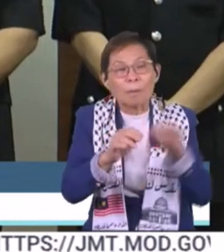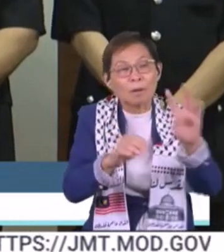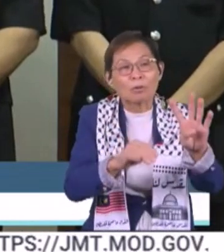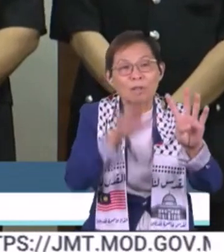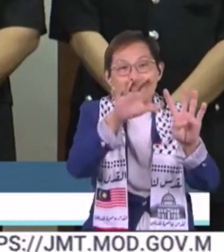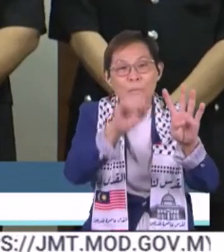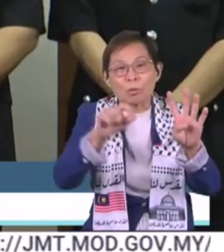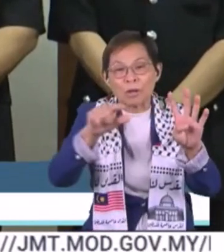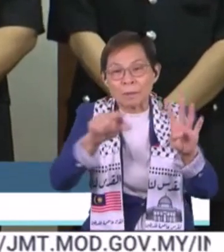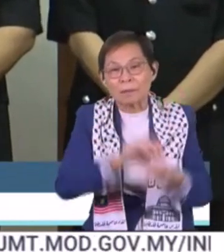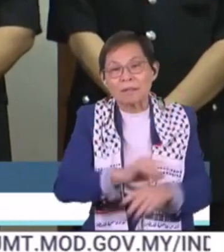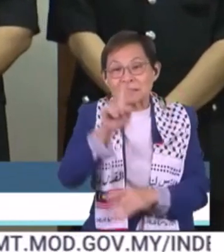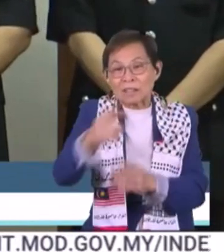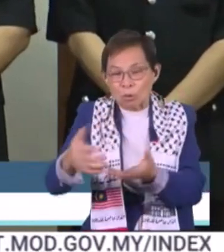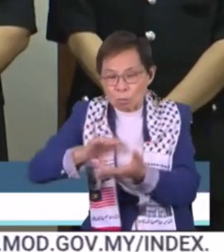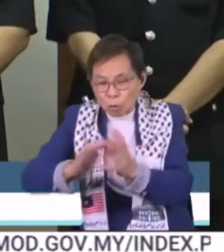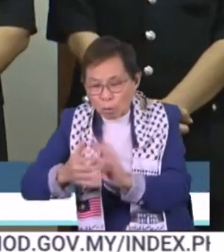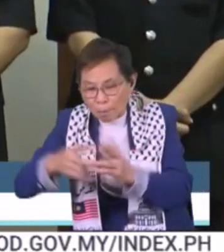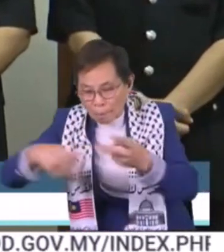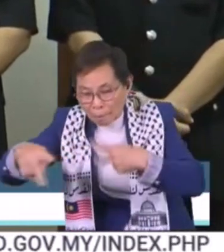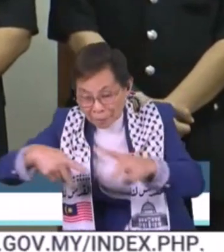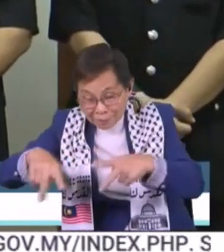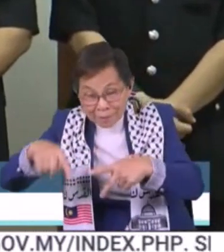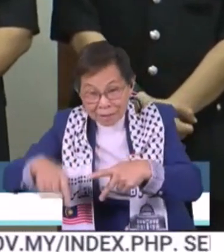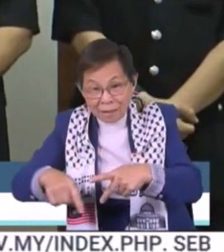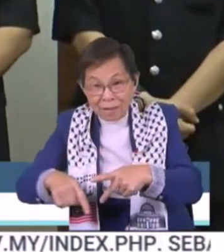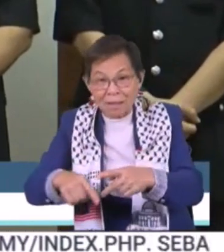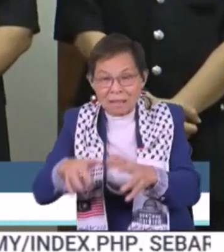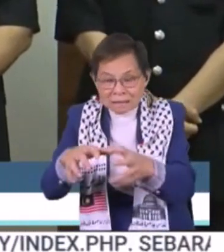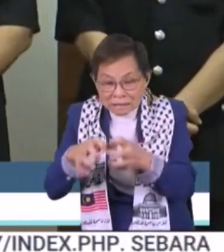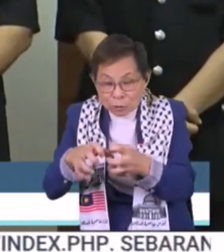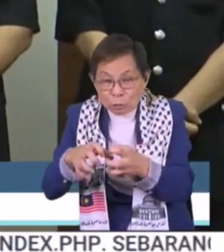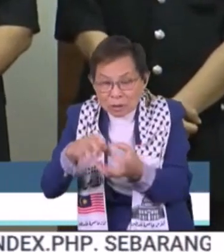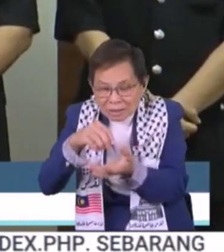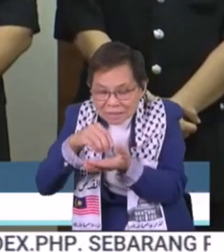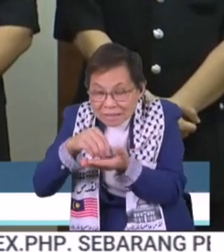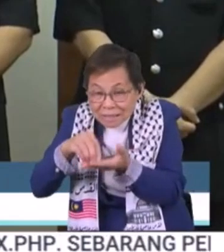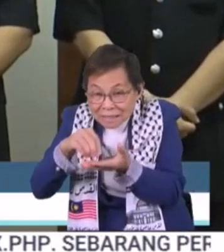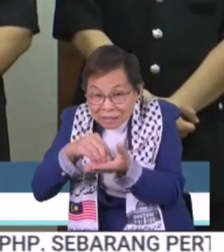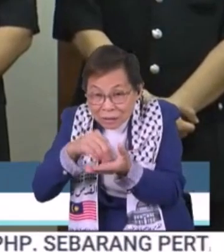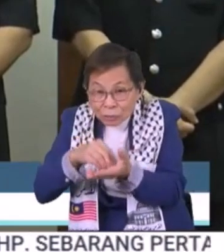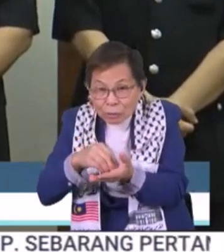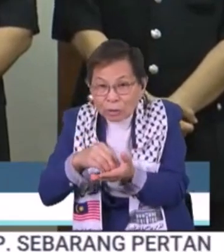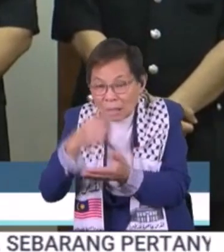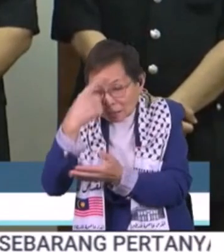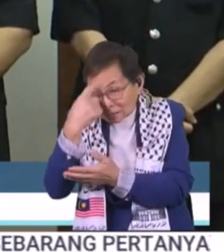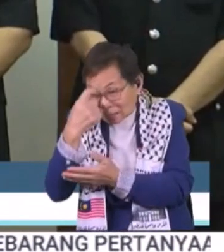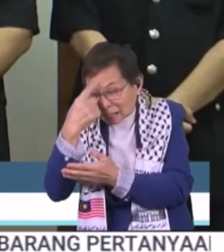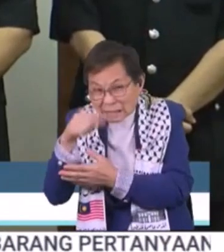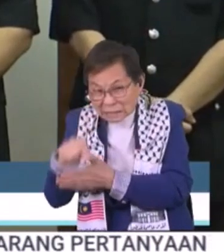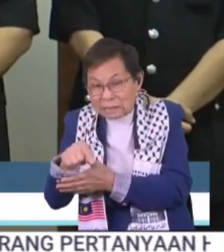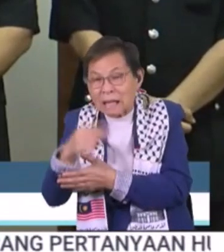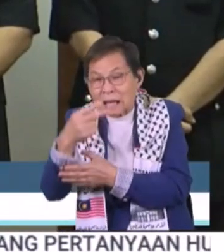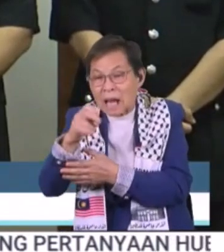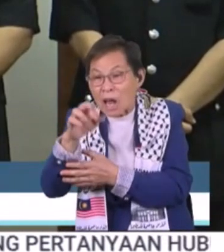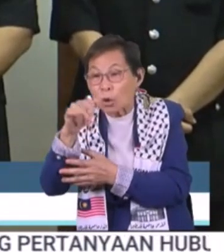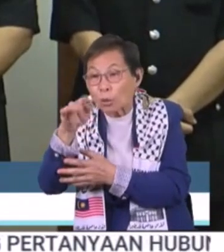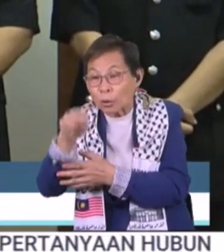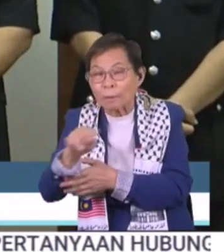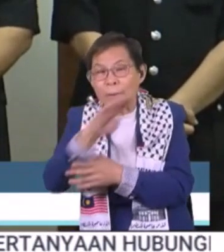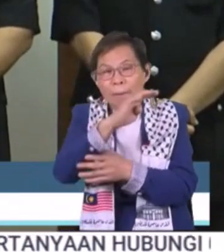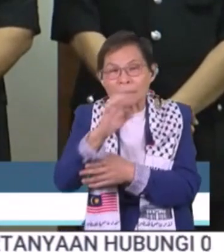gr dan satu bungkusan plastik linar berisi ketulan dan serbuk disiaki dadah heroin seberat